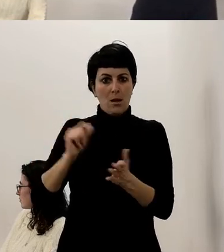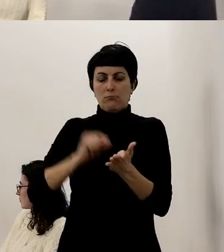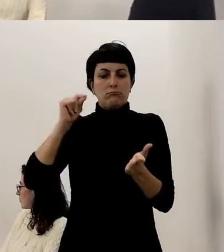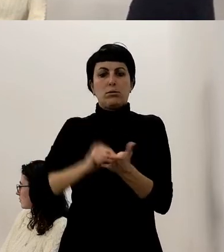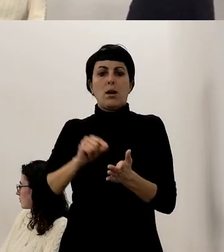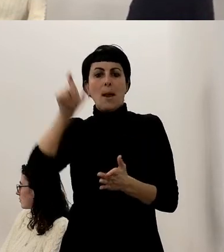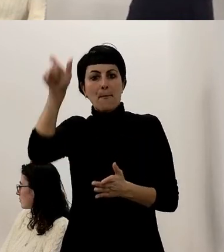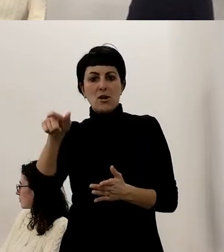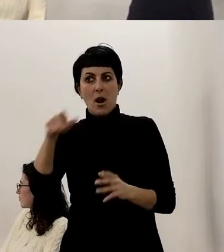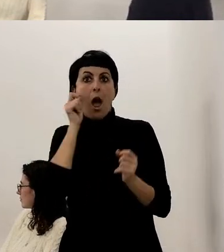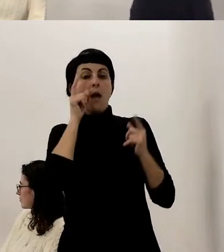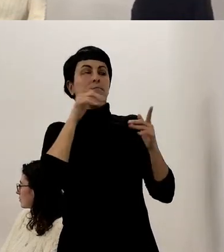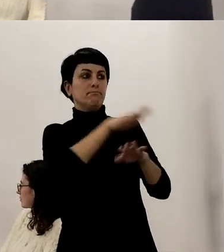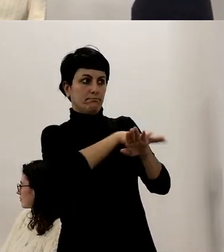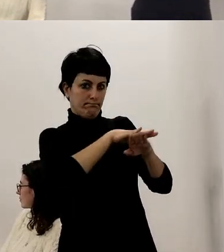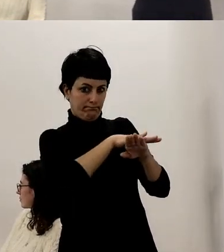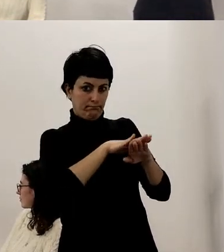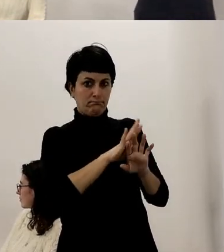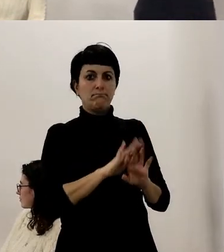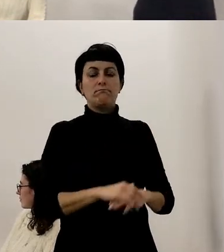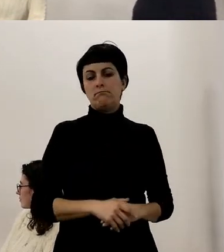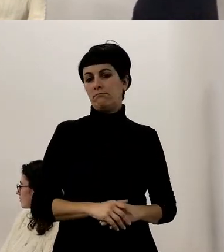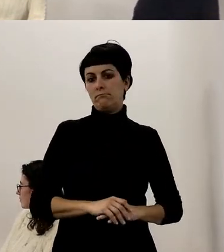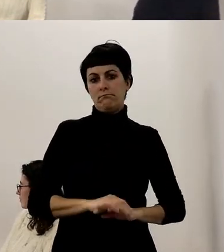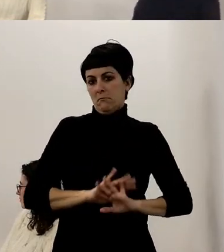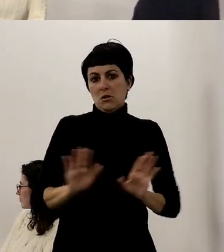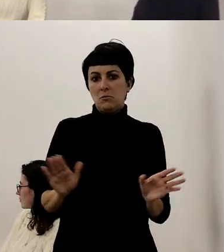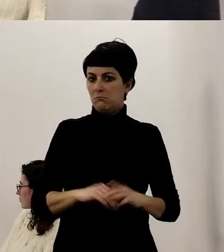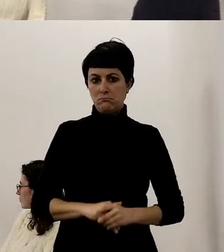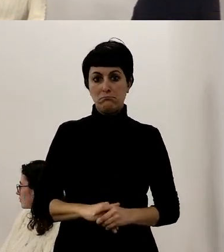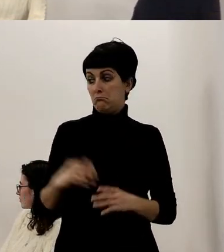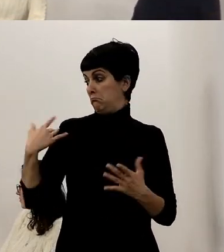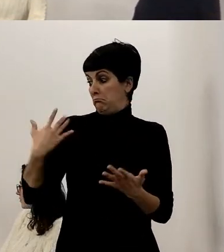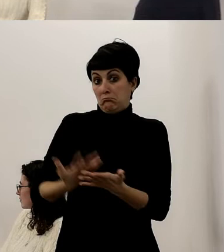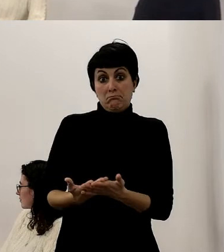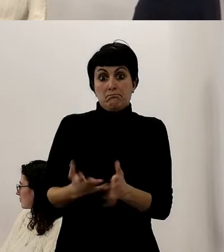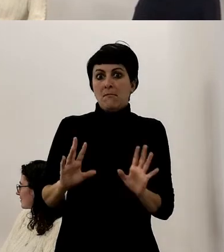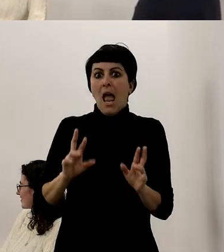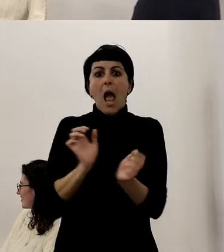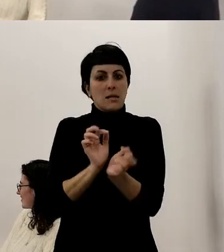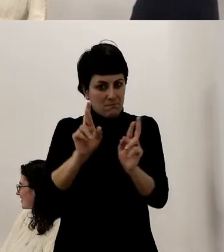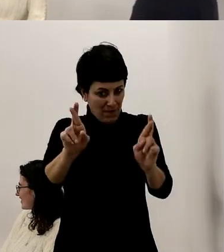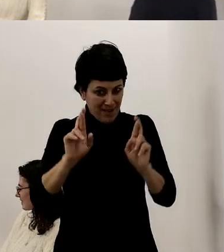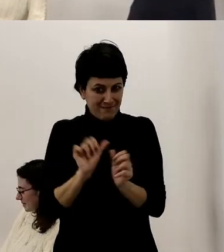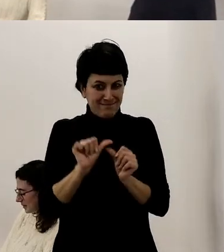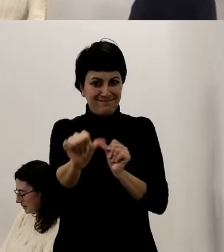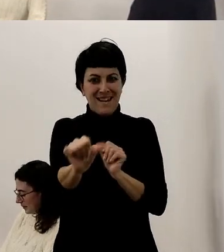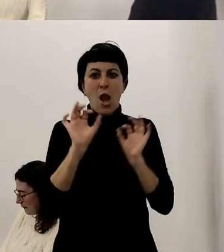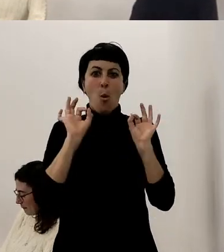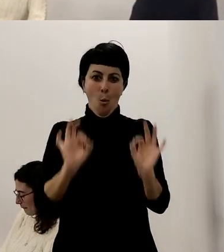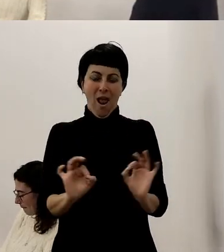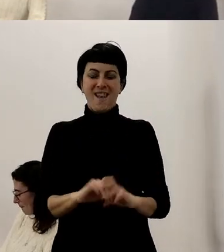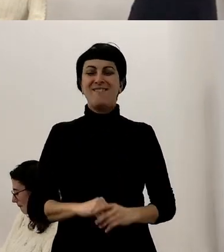diu, perdó, no? I bé, és aquí, de moment, esperem que aguanti.